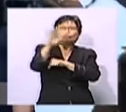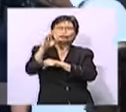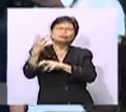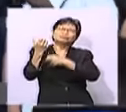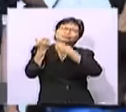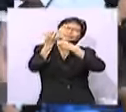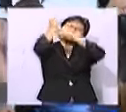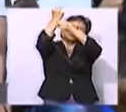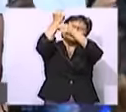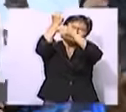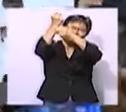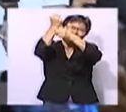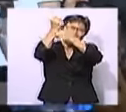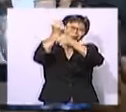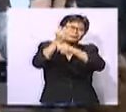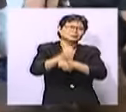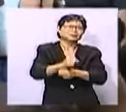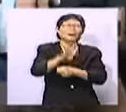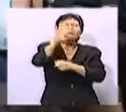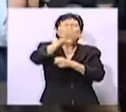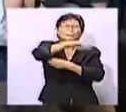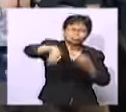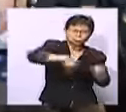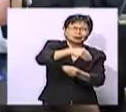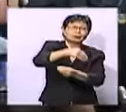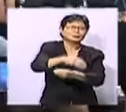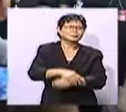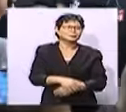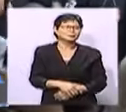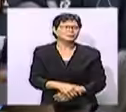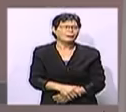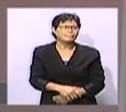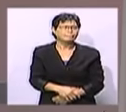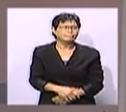kategori Featherweight aksi 4 pusingan.